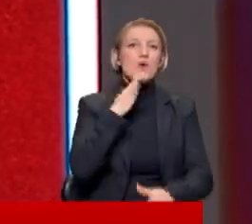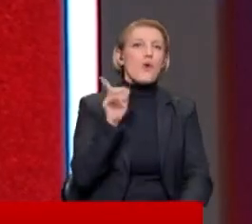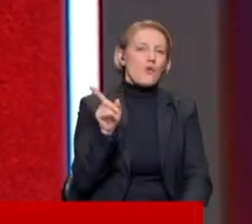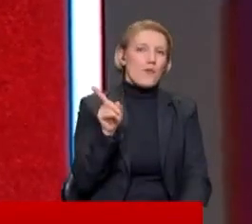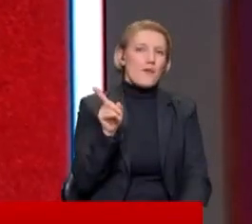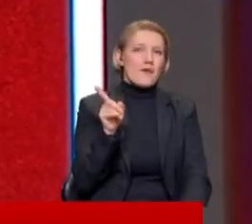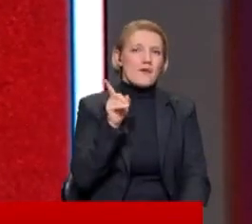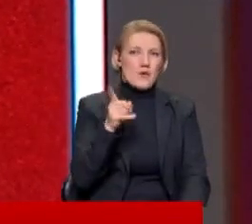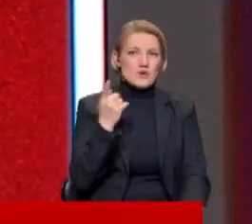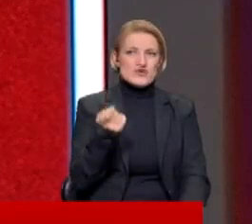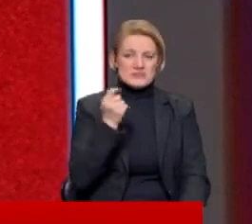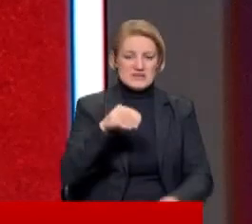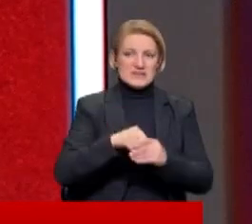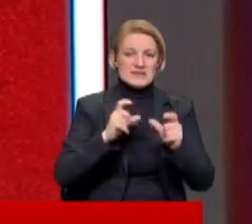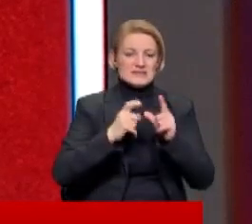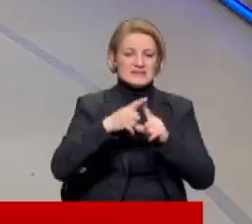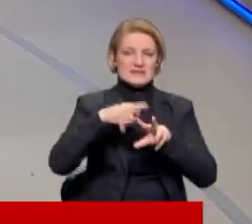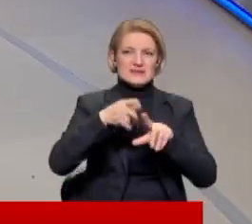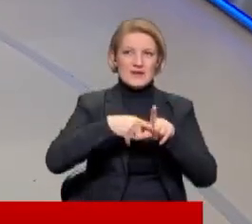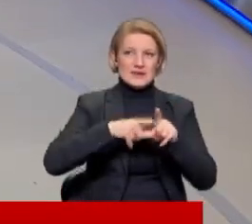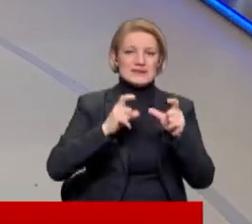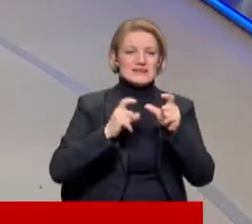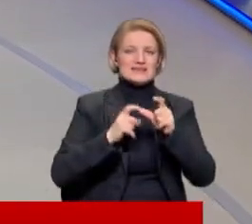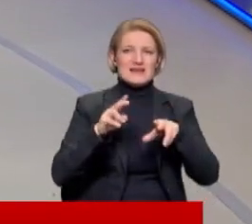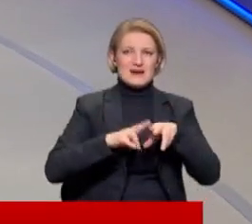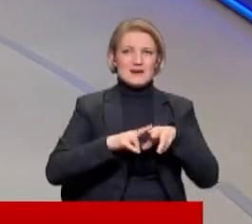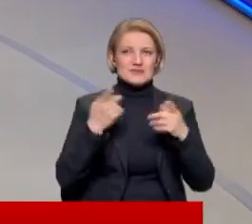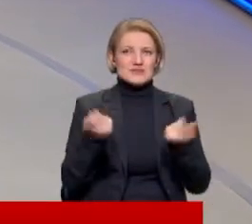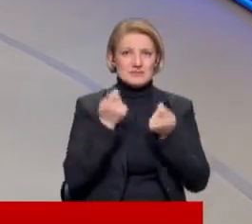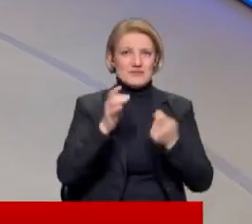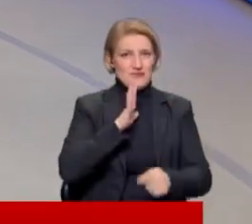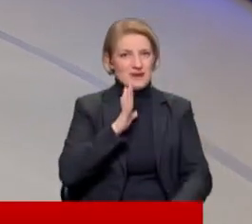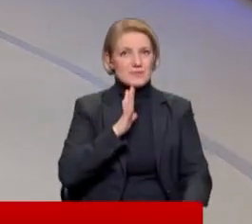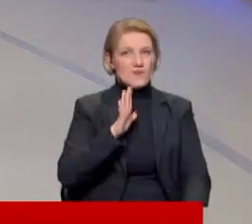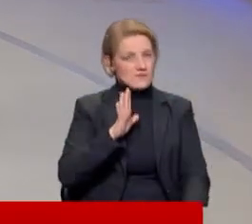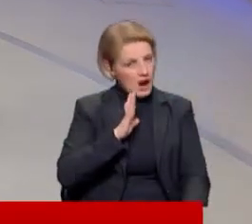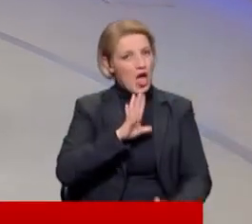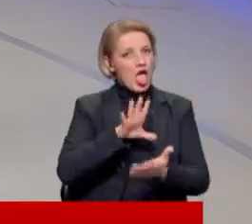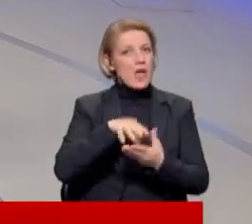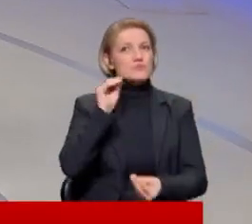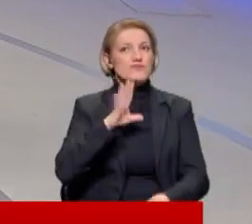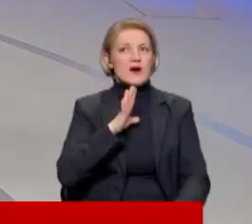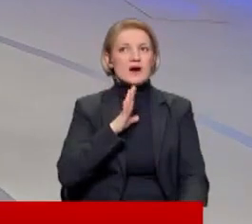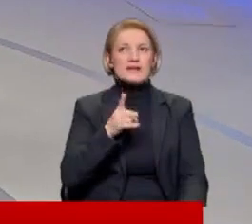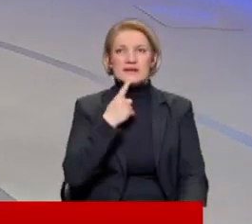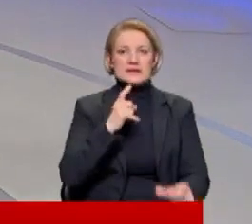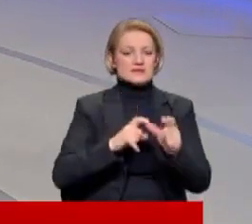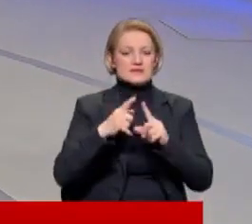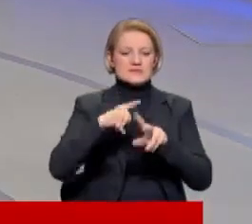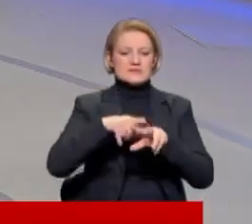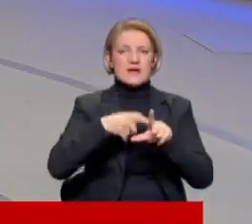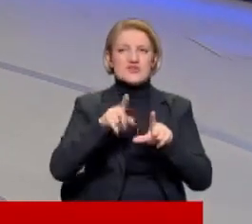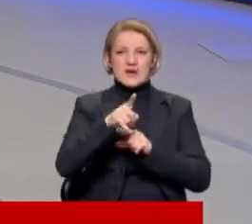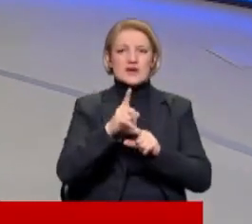yok. O çalışmanın içinde staj SSK başlangıcı olsun çalışması da var mı acaba? Var var, hepsi var. Var mı? Ne diyorsunuz yani onlara? Yani stajyerlerin